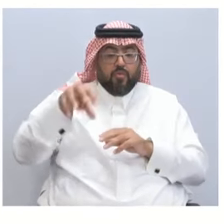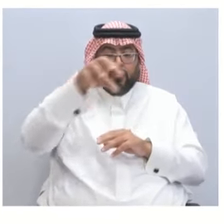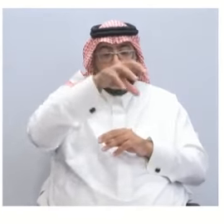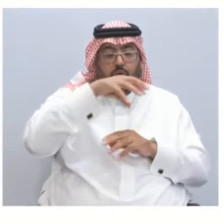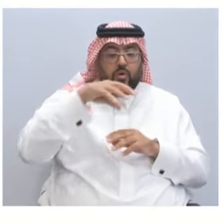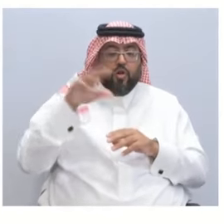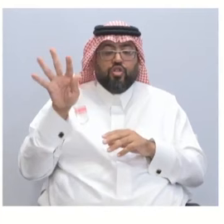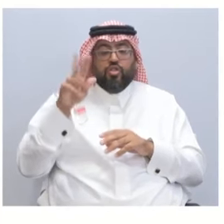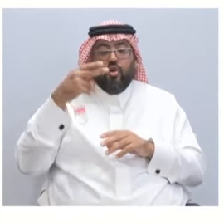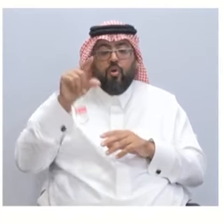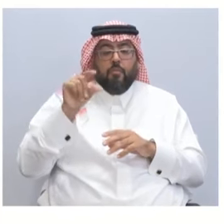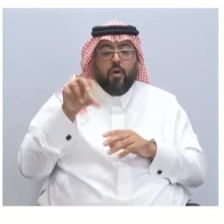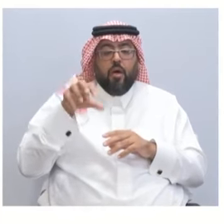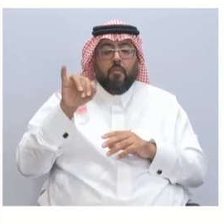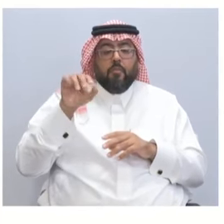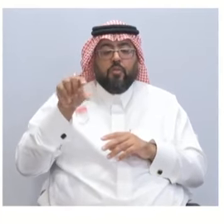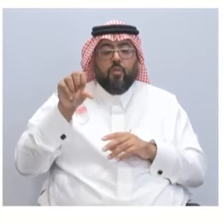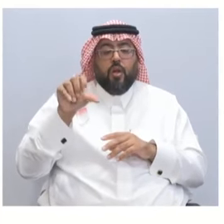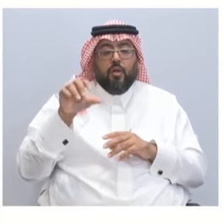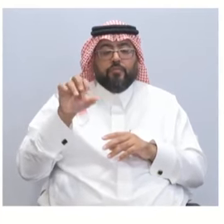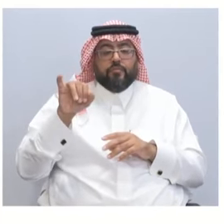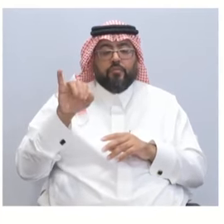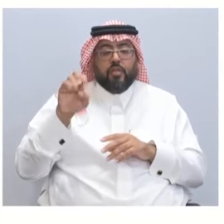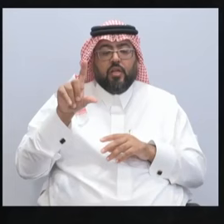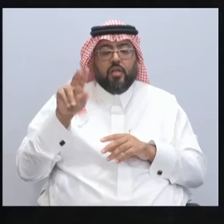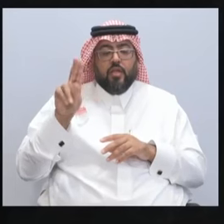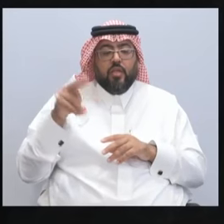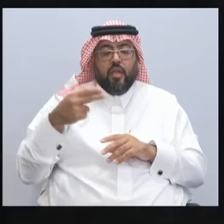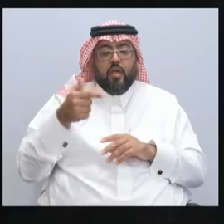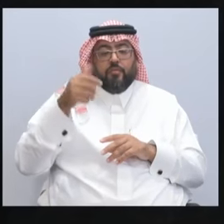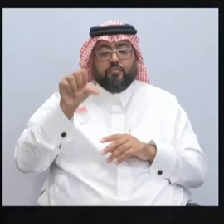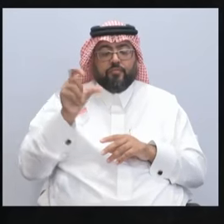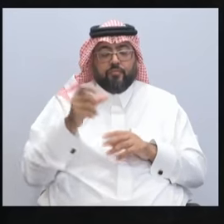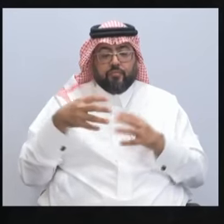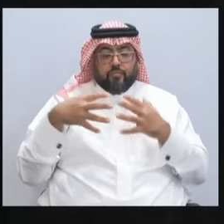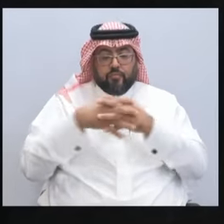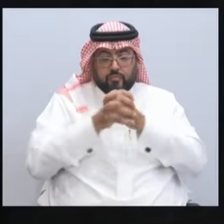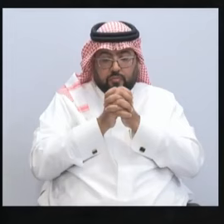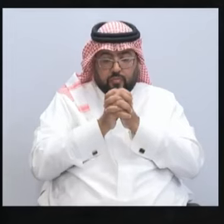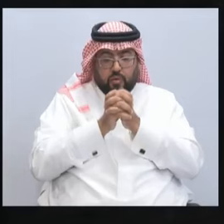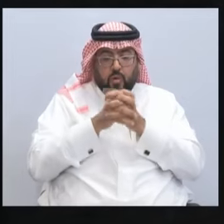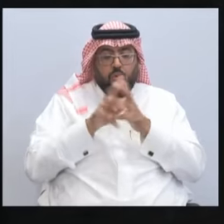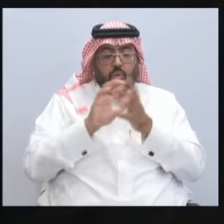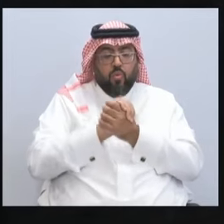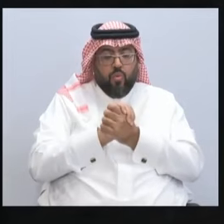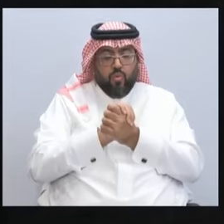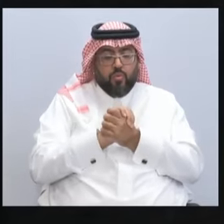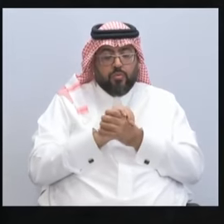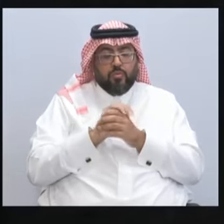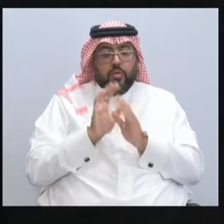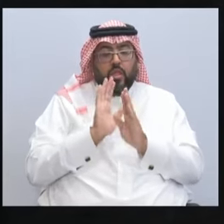شعوب مجلس التعاون تعميق الروابط وتحقيق